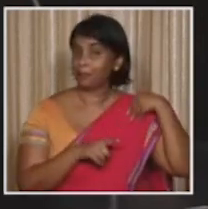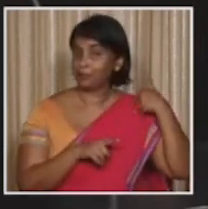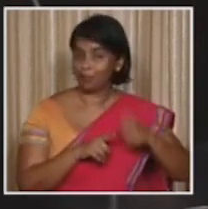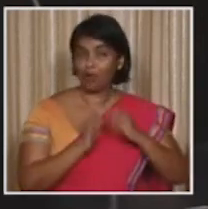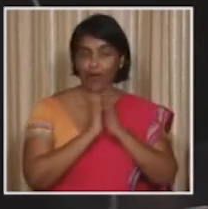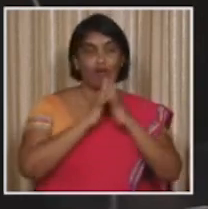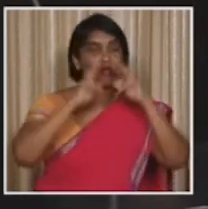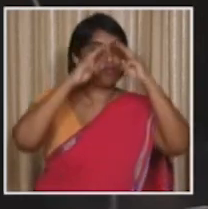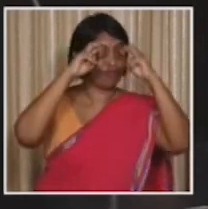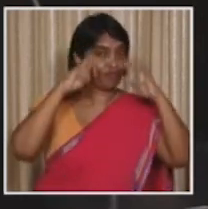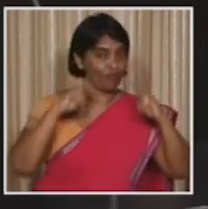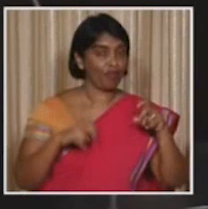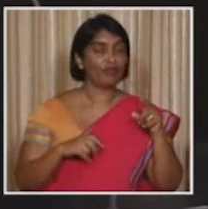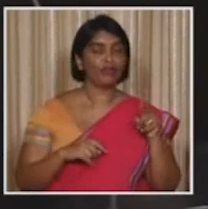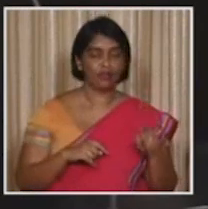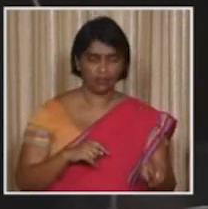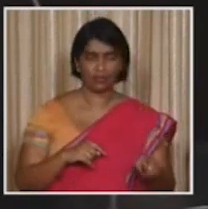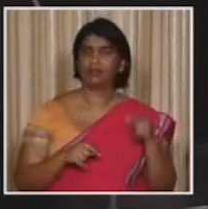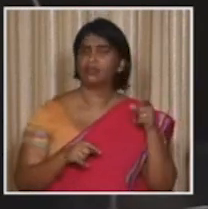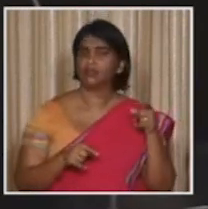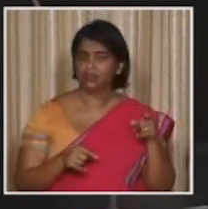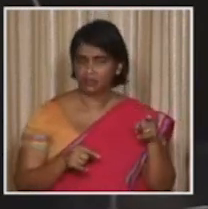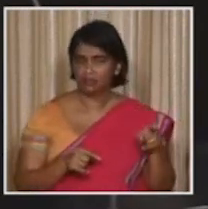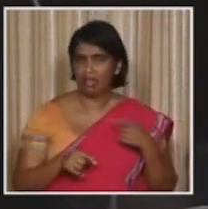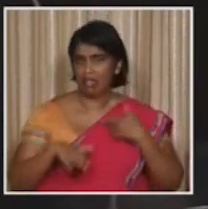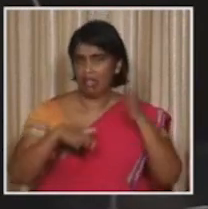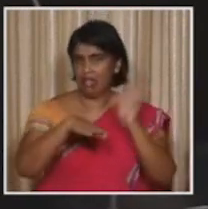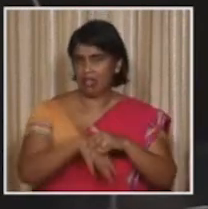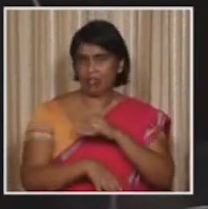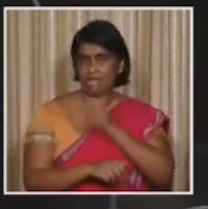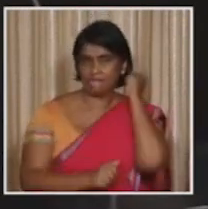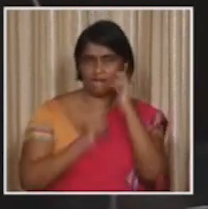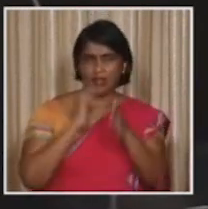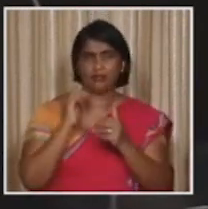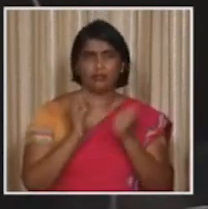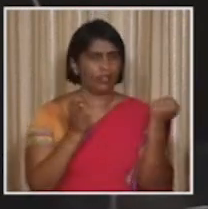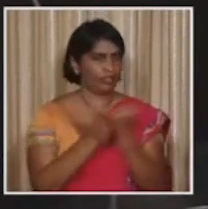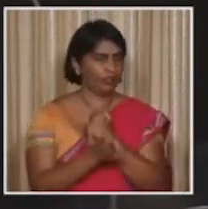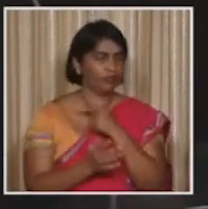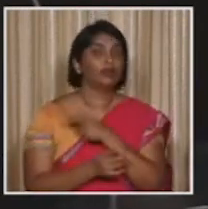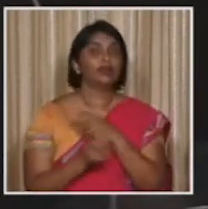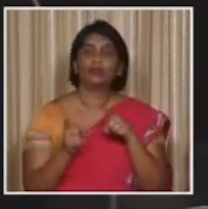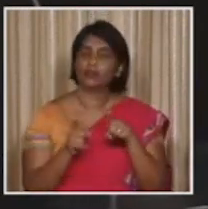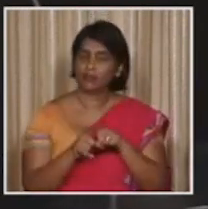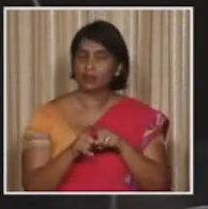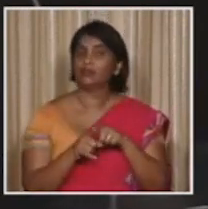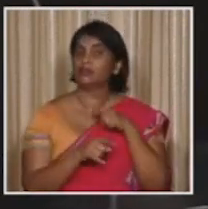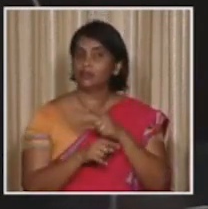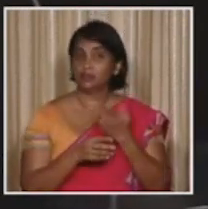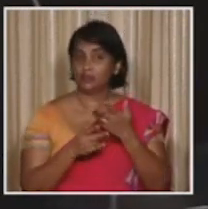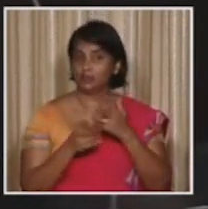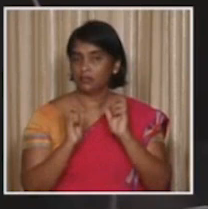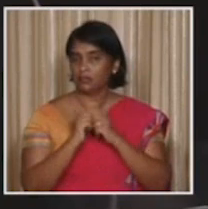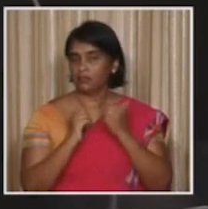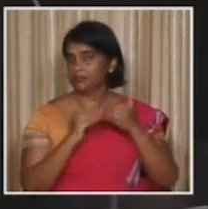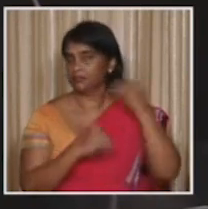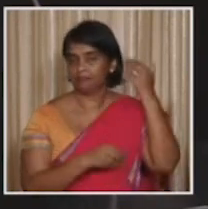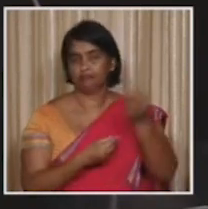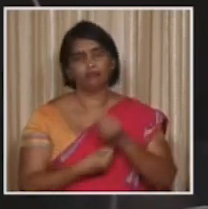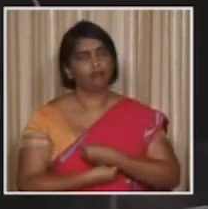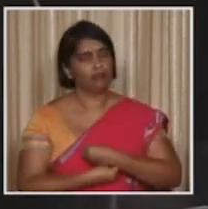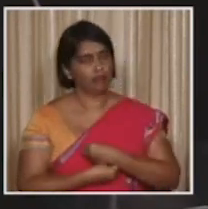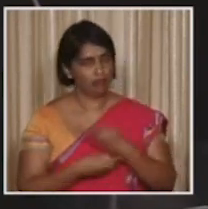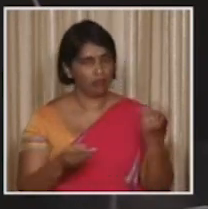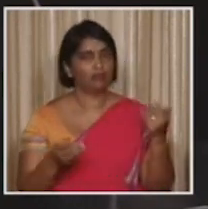இந்த மண்ணிலே உங்களுக்கு ஒரு மிக மோசமான நிலைமையை உருவாக்கும் என்பதை நான் மீண்டும் பதிவு செய்கிறேன். மிக முக்கியமாக இன்னொரு விடயம், இப்பொழுது நாங்கள்